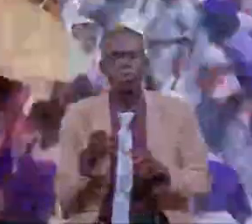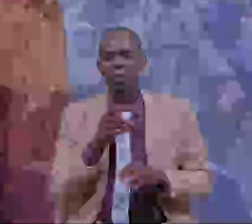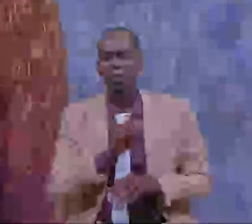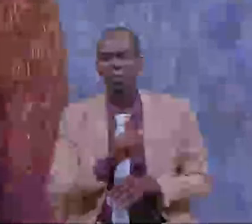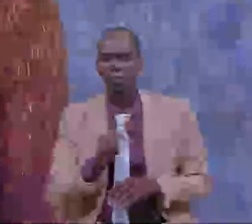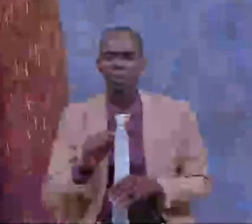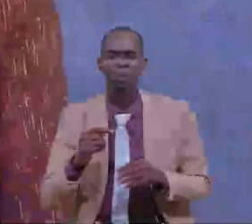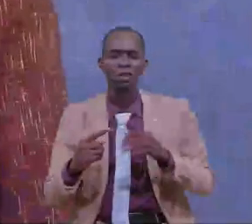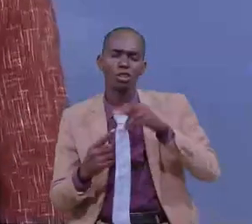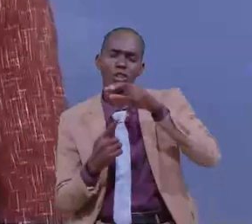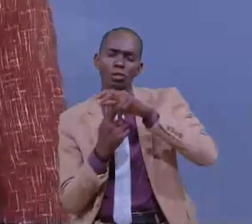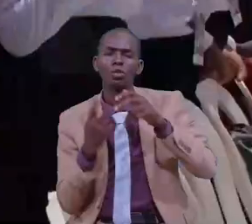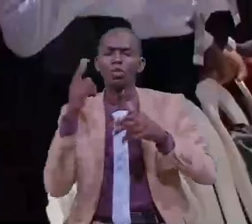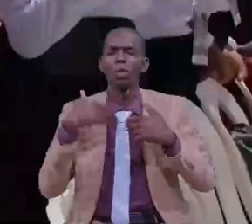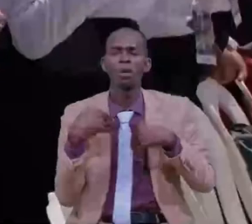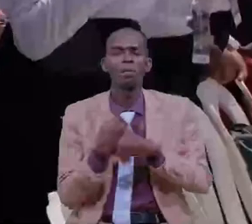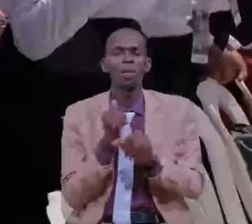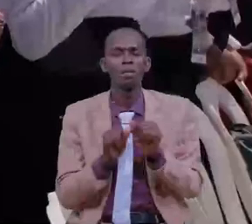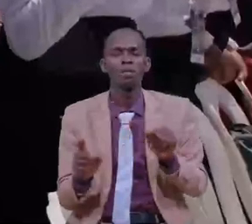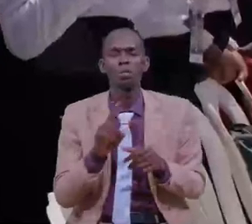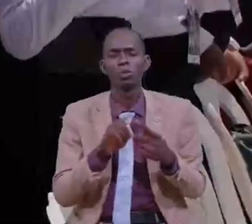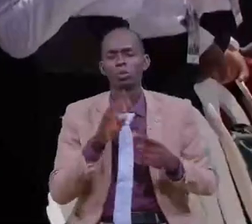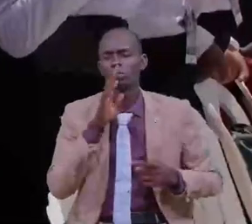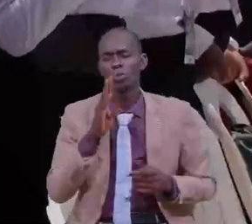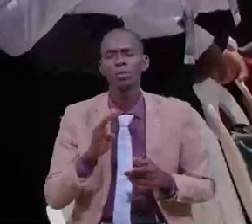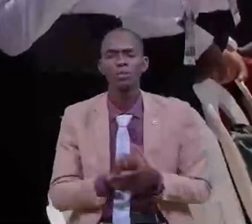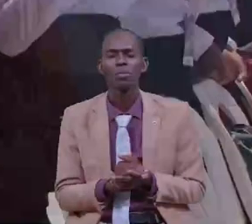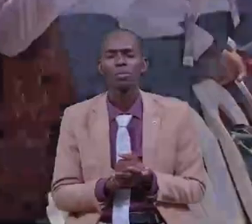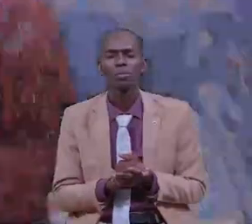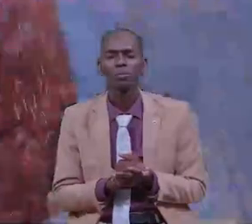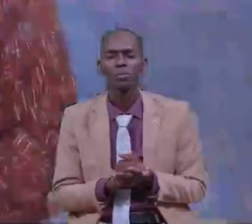devienne champion que tu auras fait de chacun.